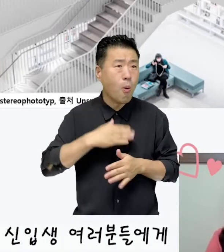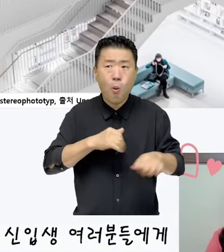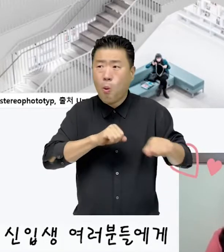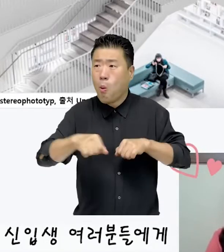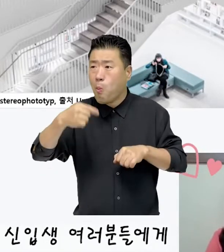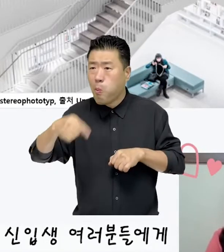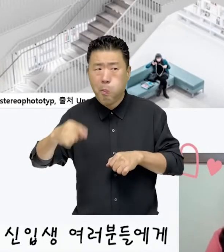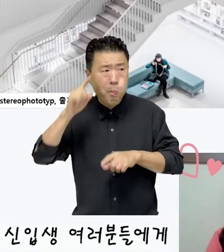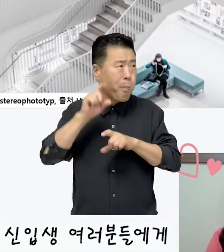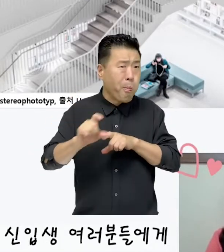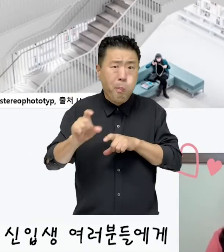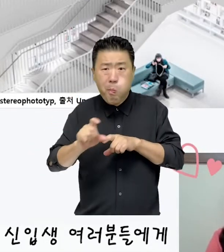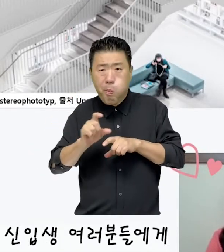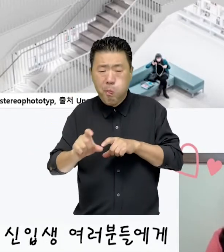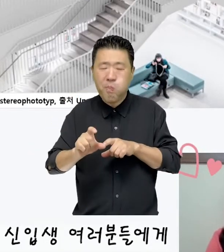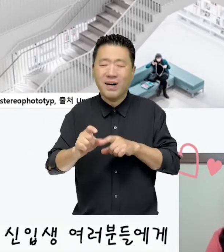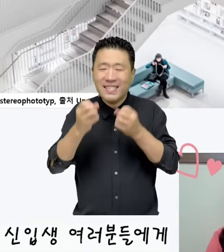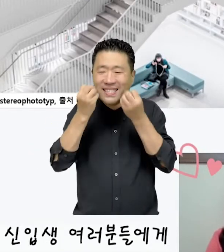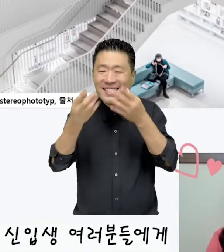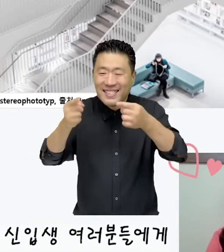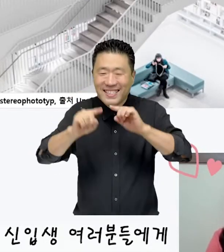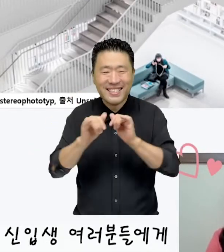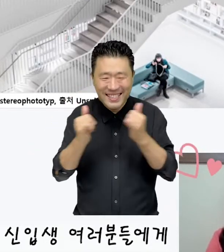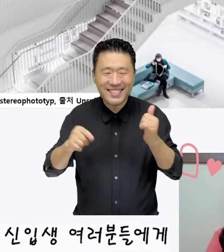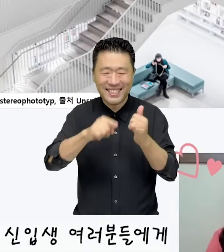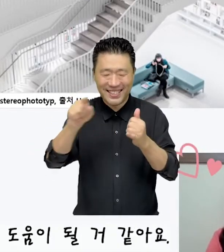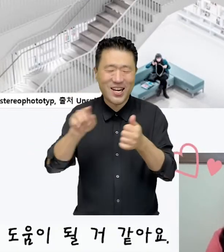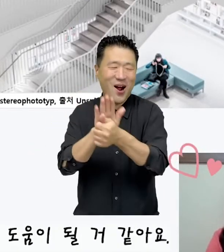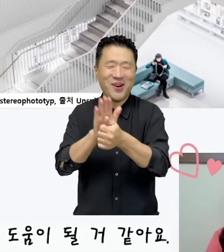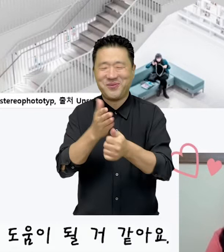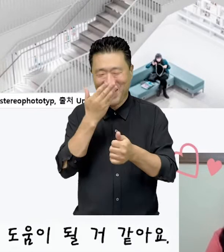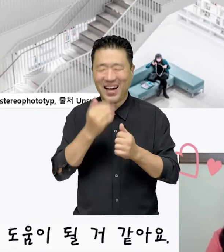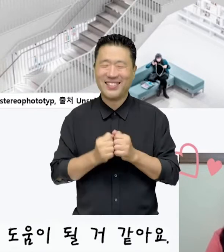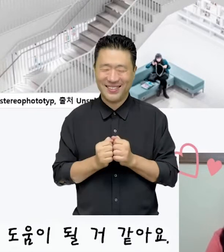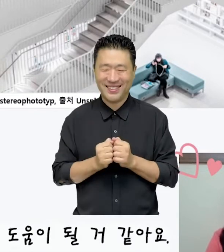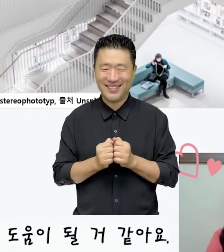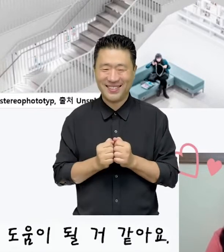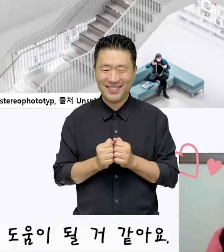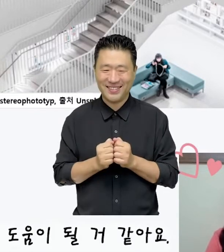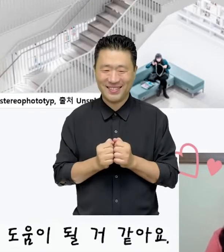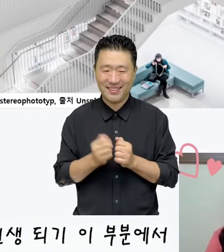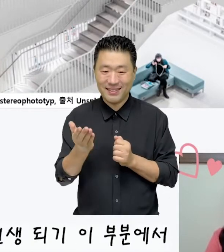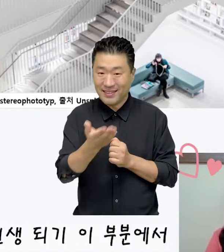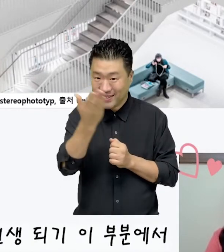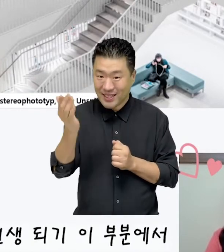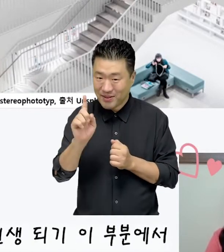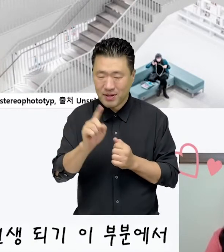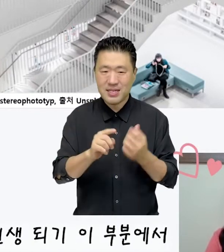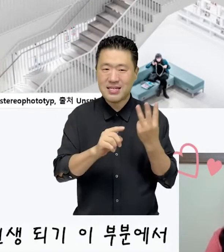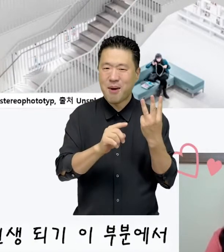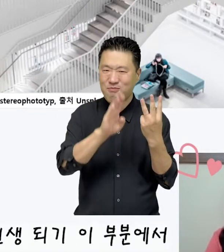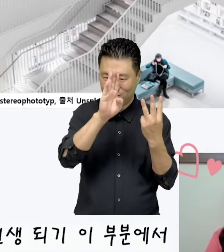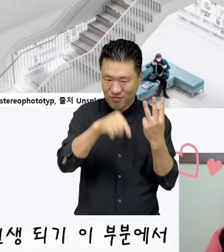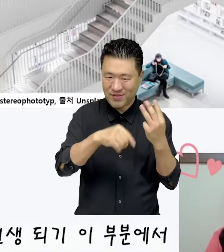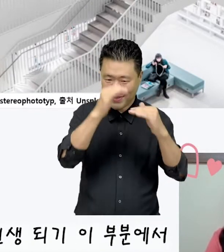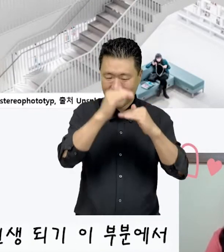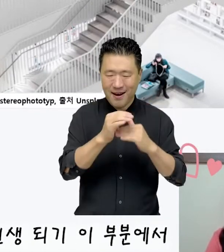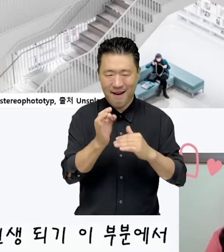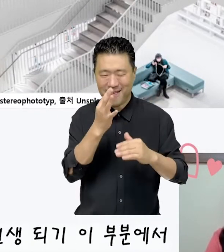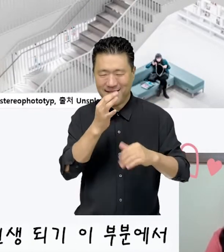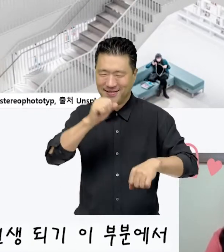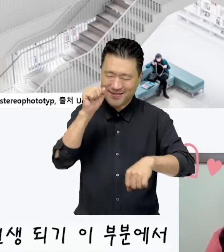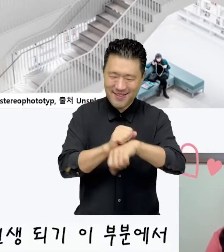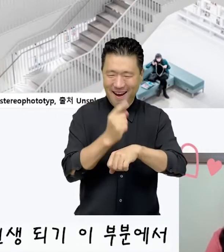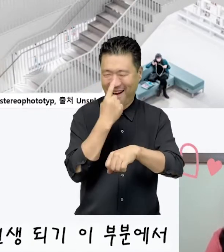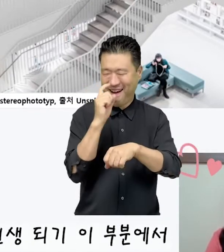앞으로 뭘 어떻게 해야 될지 고민이 되는 신입생 여러분에게 좀 도움이 될 것 같아요. 이분들에게는 특히 3부에